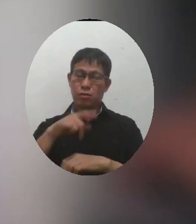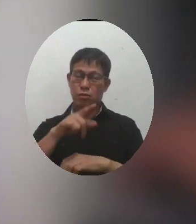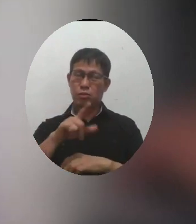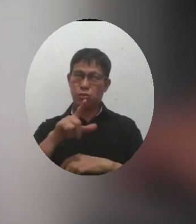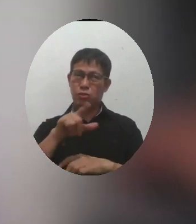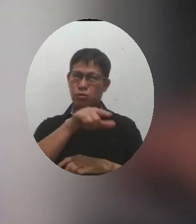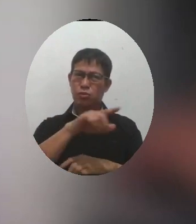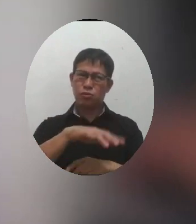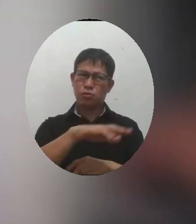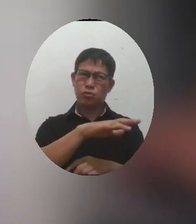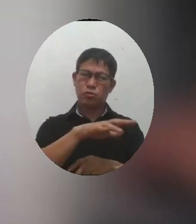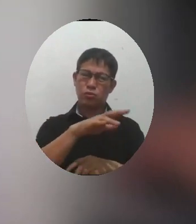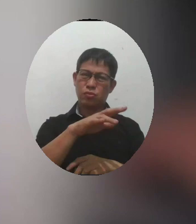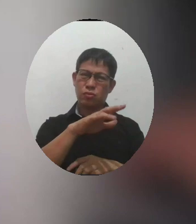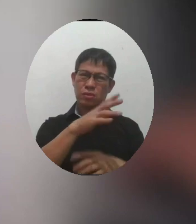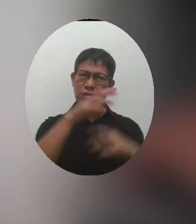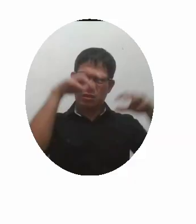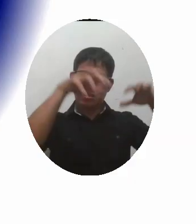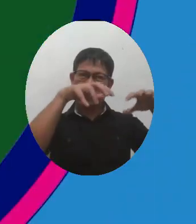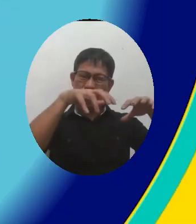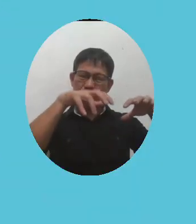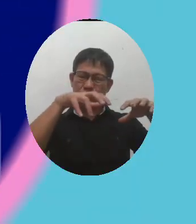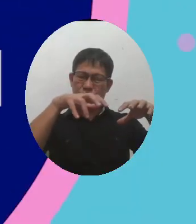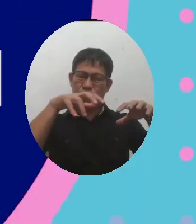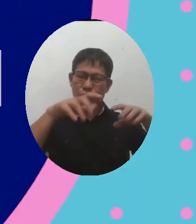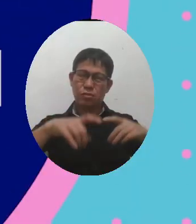Severe Tropical Storm Paeng.